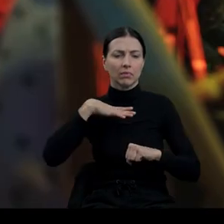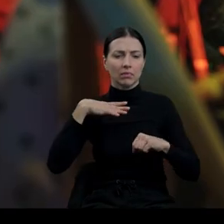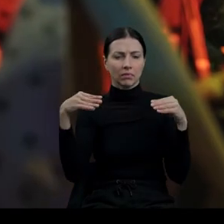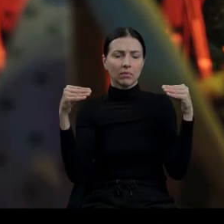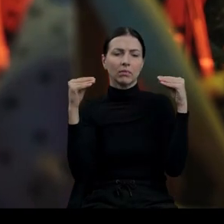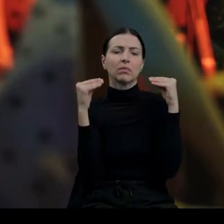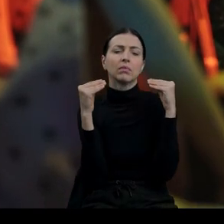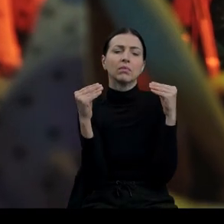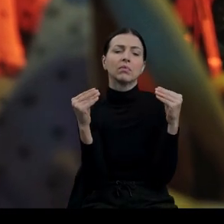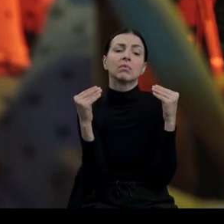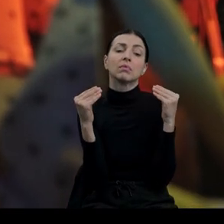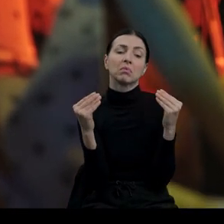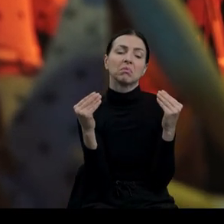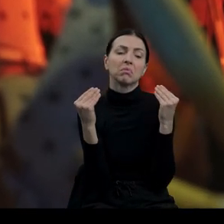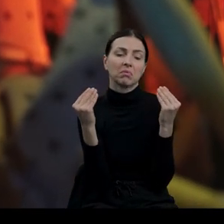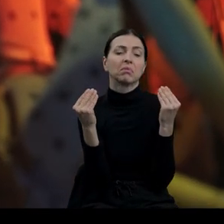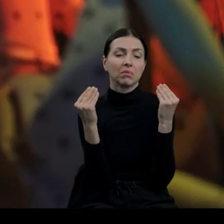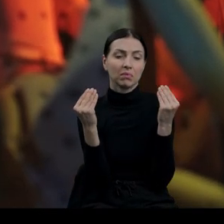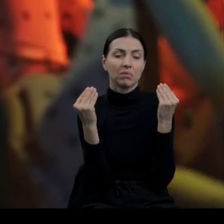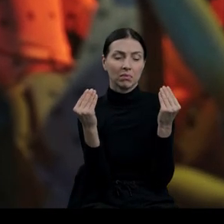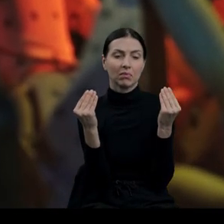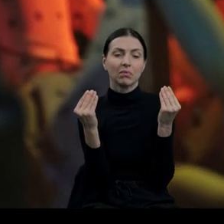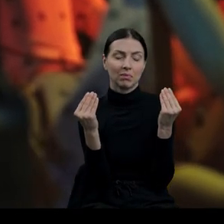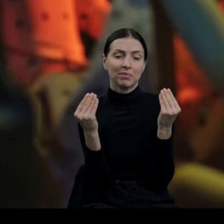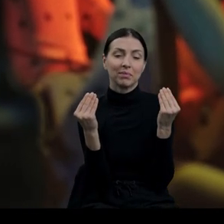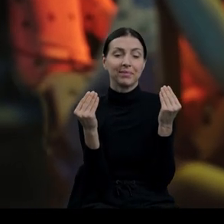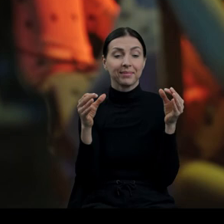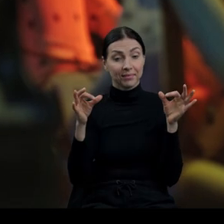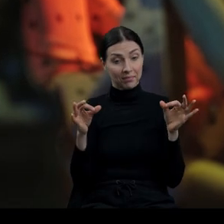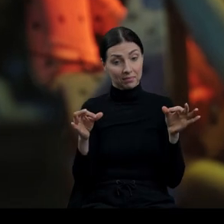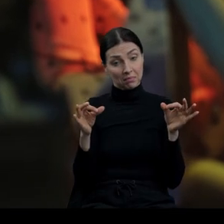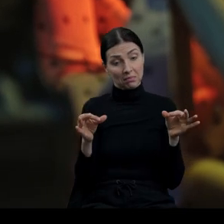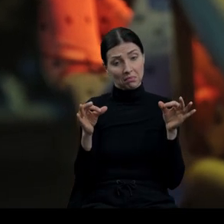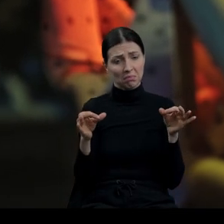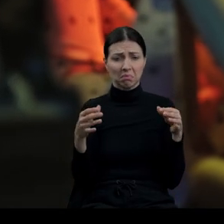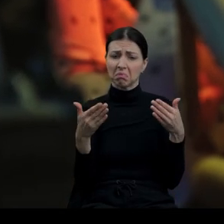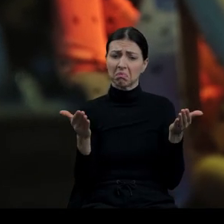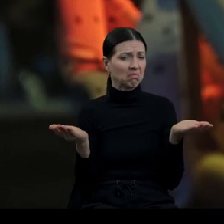I jest świetnie wykorzystywana i świetnie dialoguje z tym teatrem.